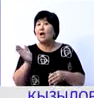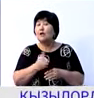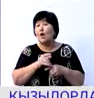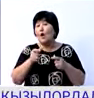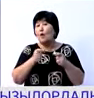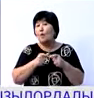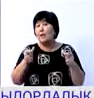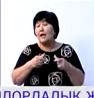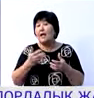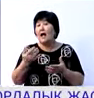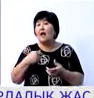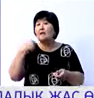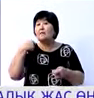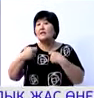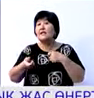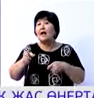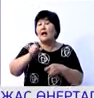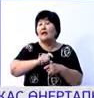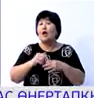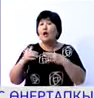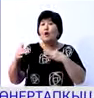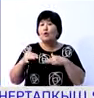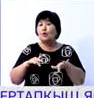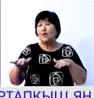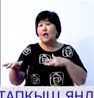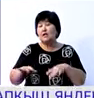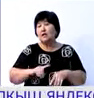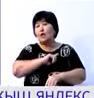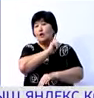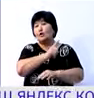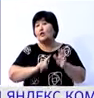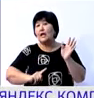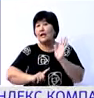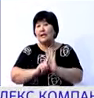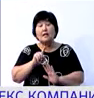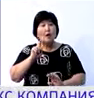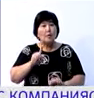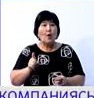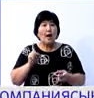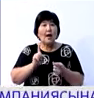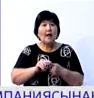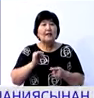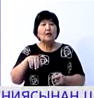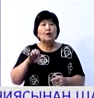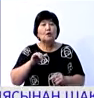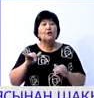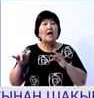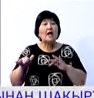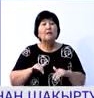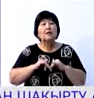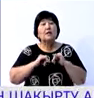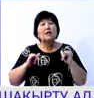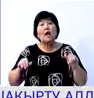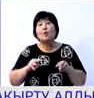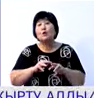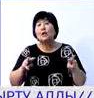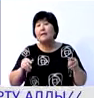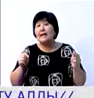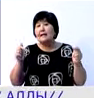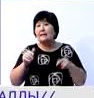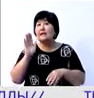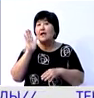билет алып сатарларымен күресті күшейту шаралары күшіне енді. Бұған қатысты индустрия және инфрақұрылымдық даму министрлігінің